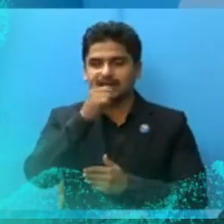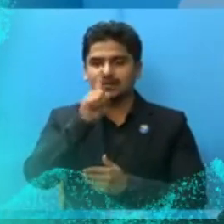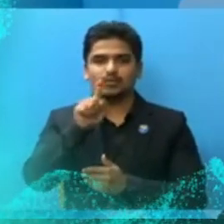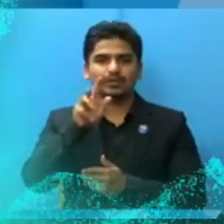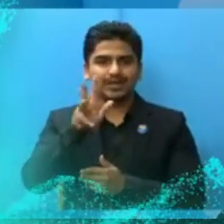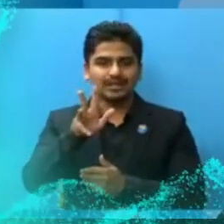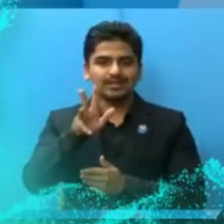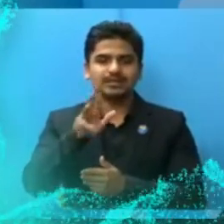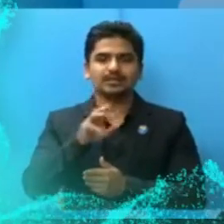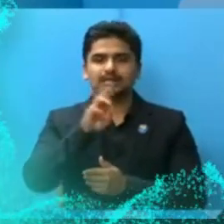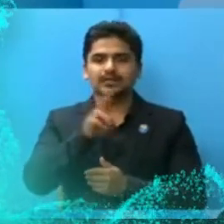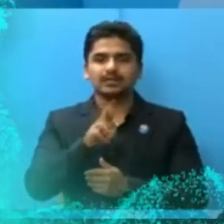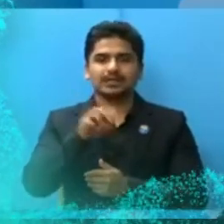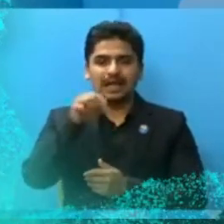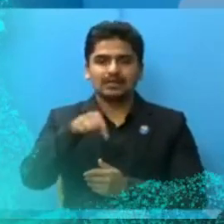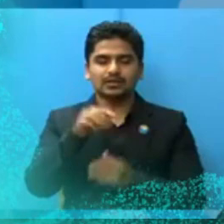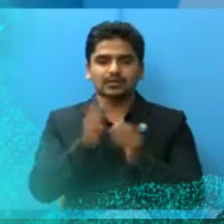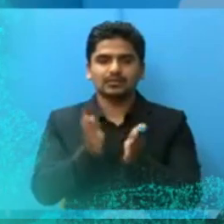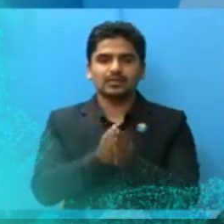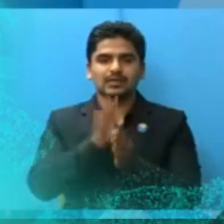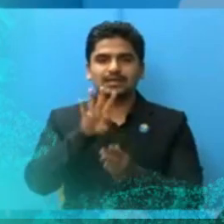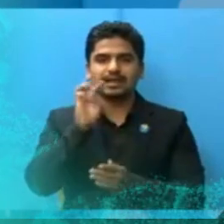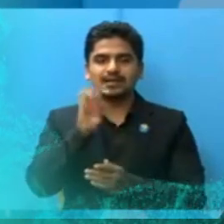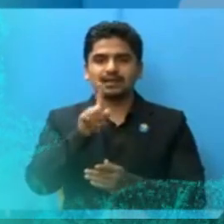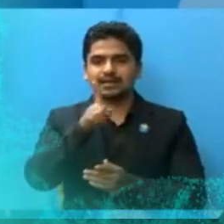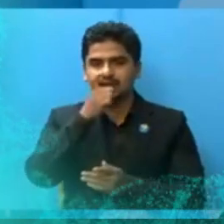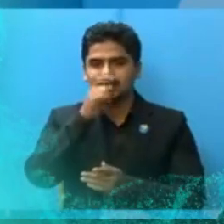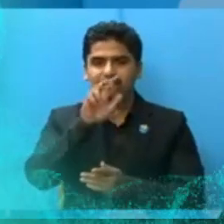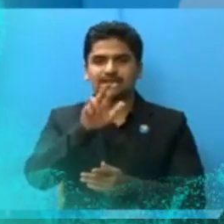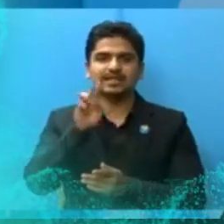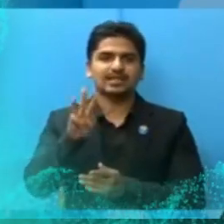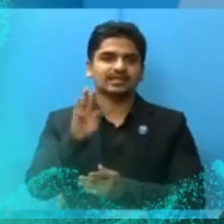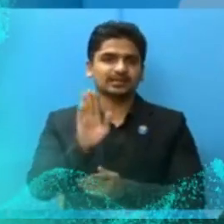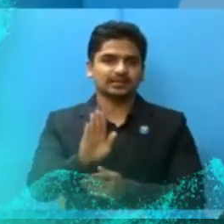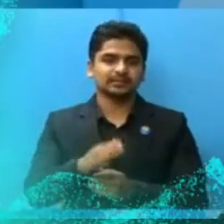223,519 र आजको जम्मा 4,183 छ।